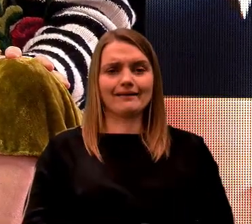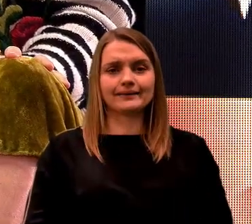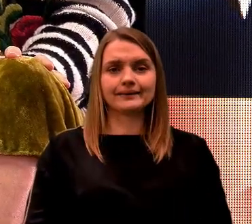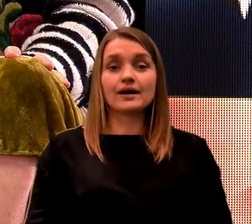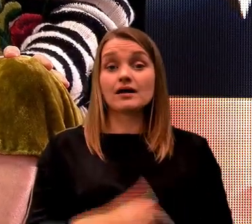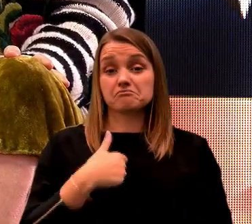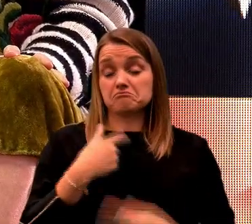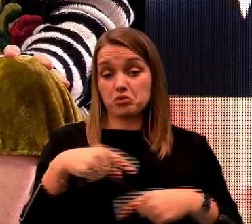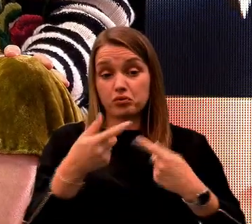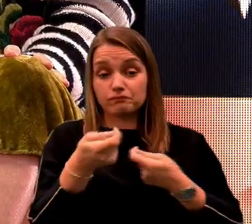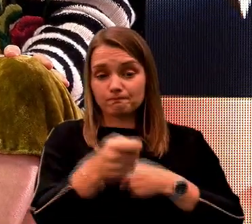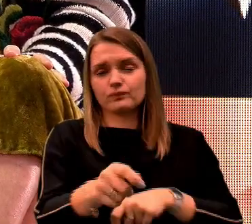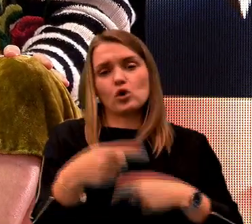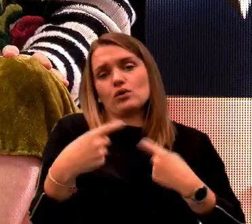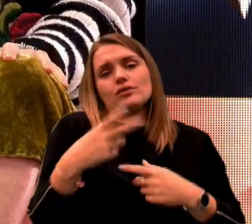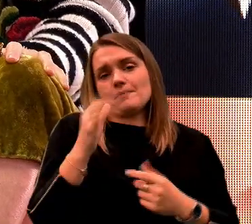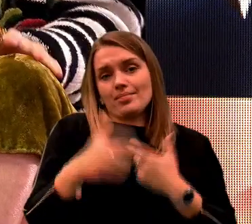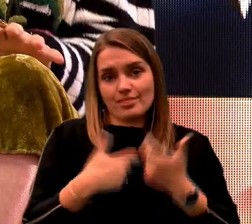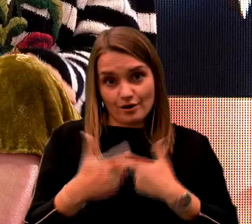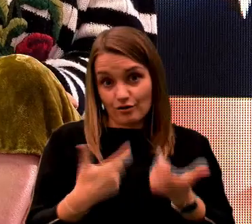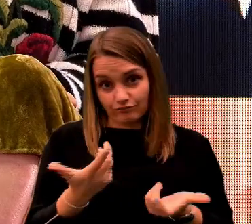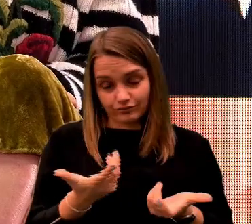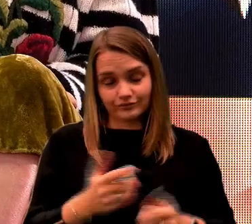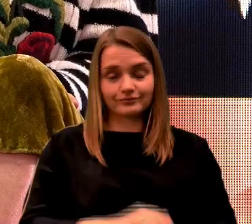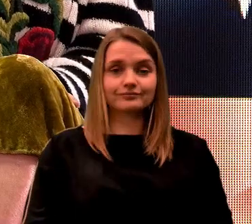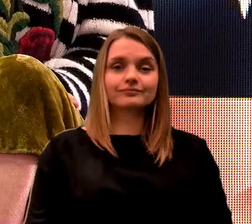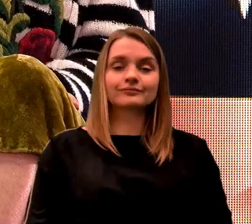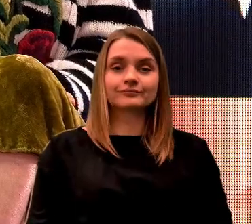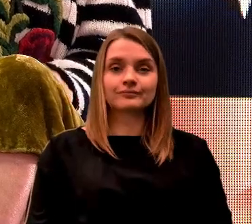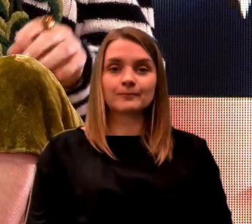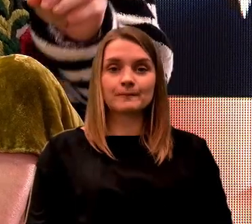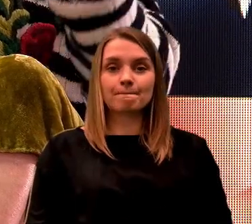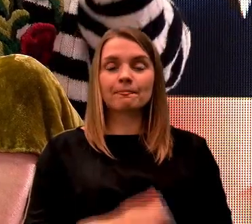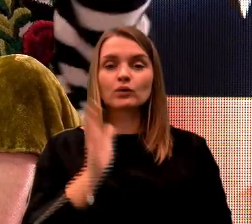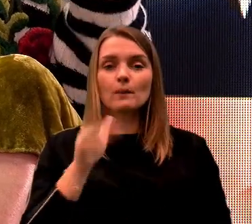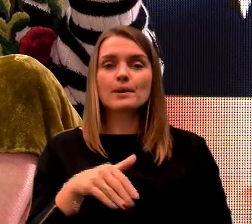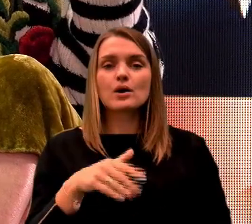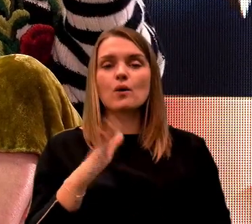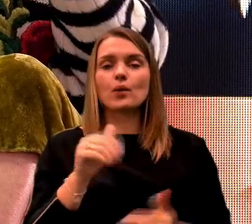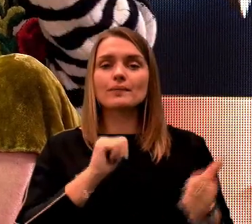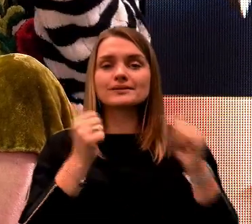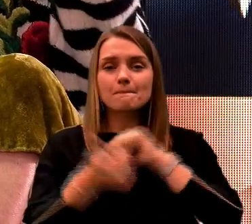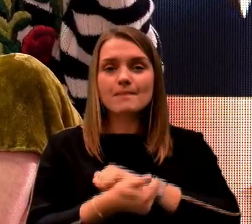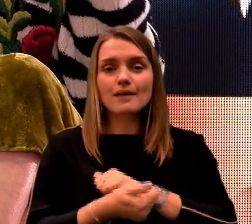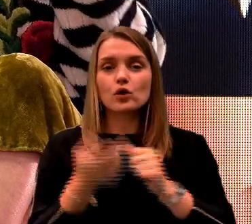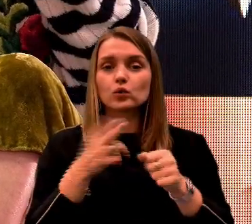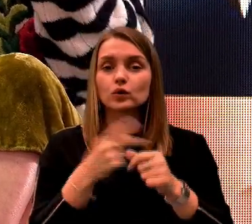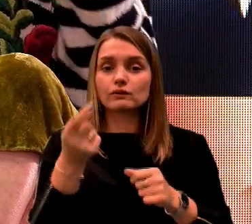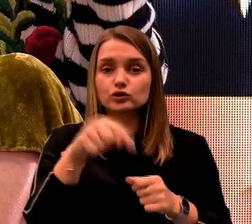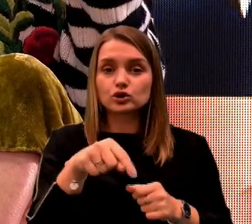przymuszona, to tego nie zrobiłam. Naprawdę tego nie zrobiłam. Dopiero zmiany, które